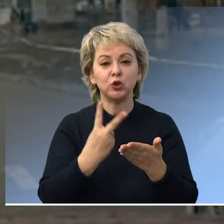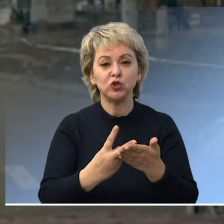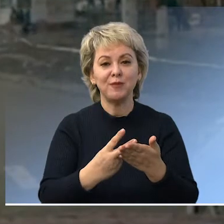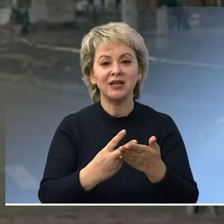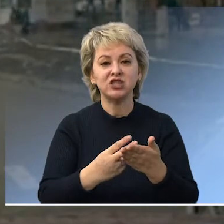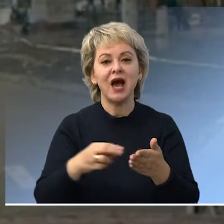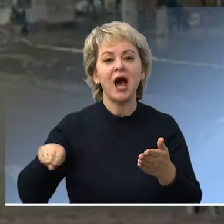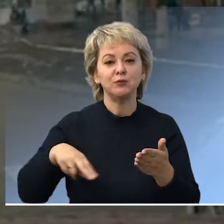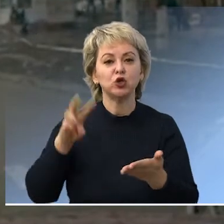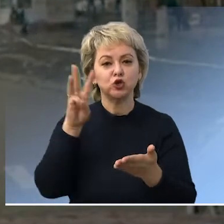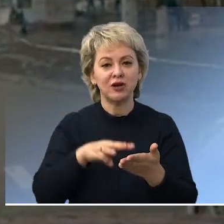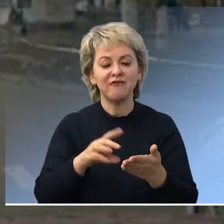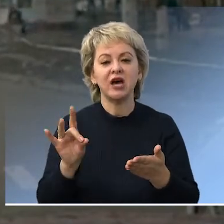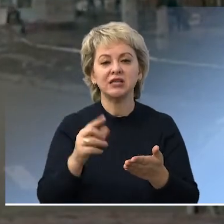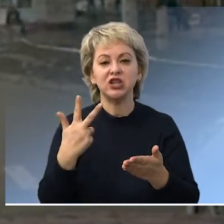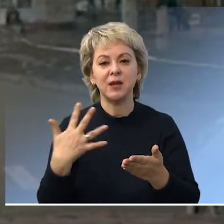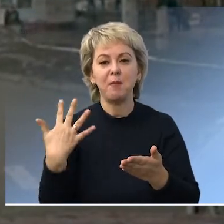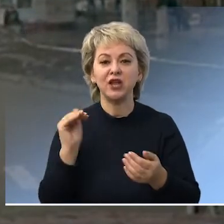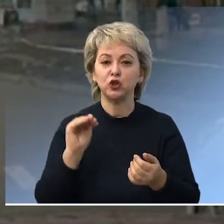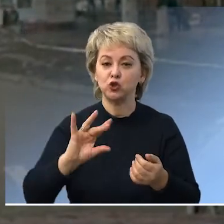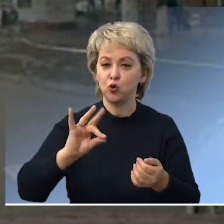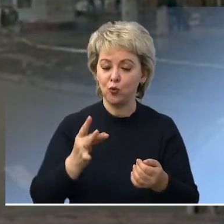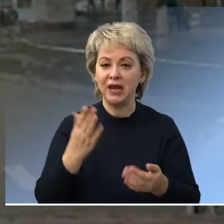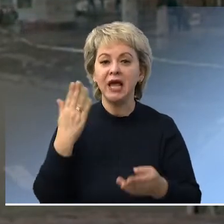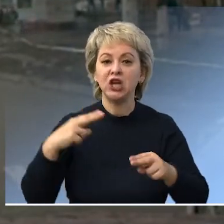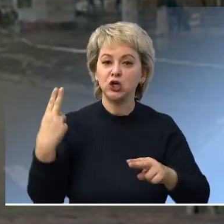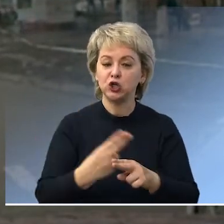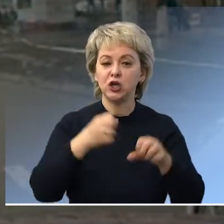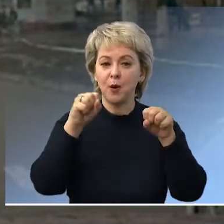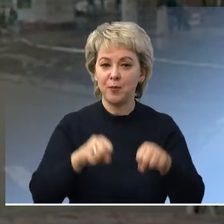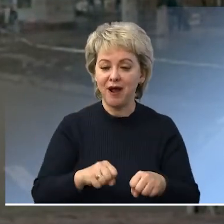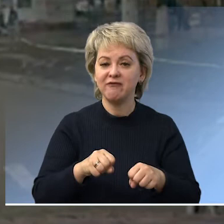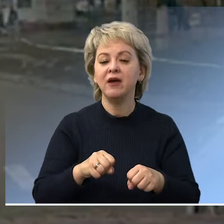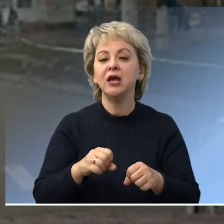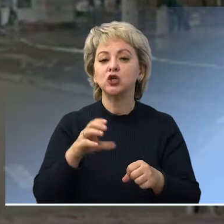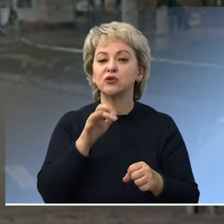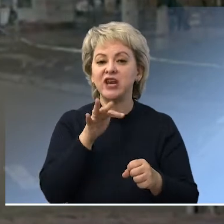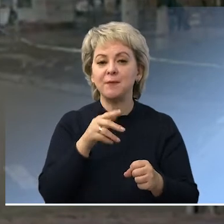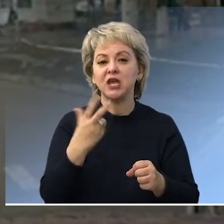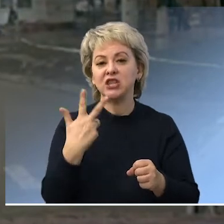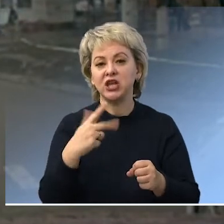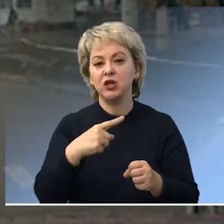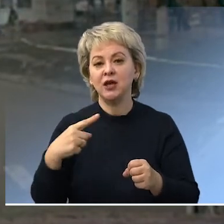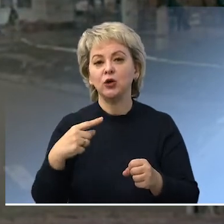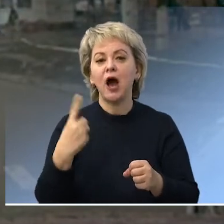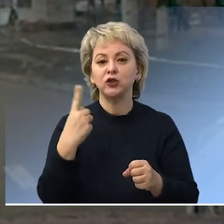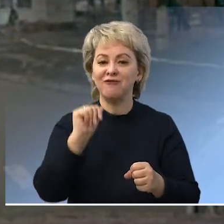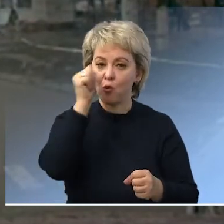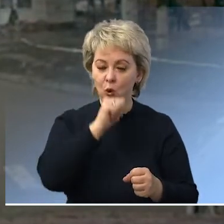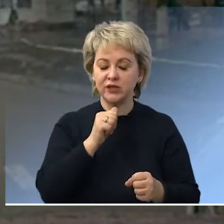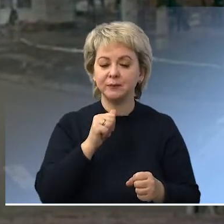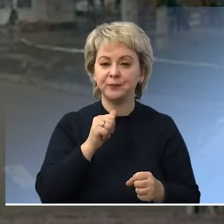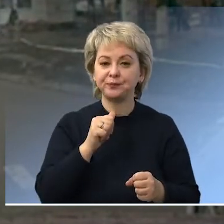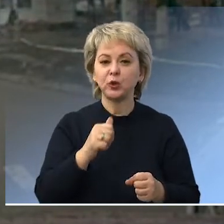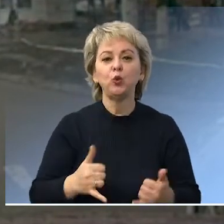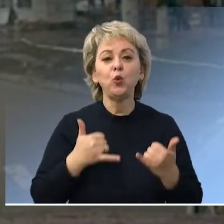предусматривает наложение административного штрафа в размере 3-5 тысяч рублей либо лишение права управления транспортным средством сроком от 3 месяцев до 1